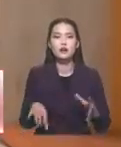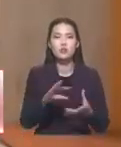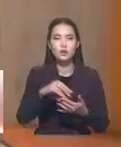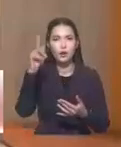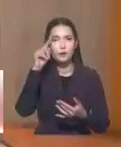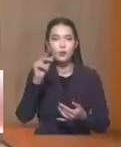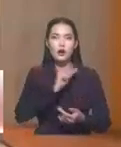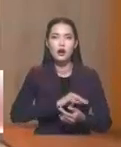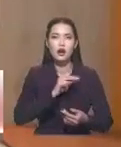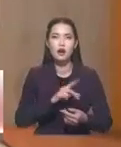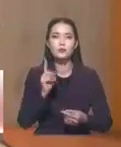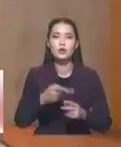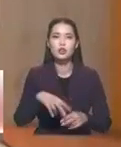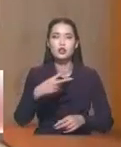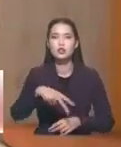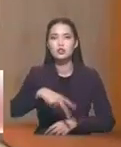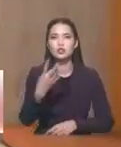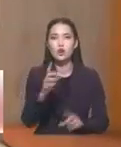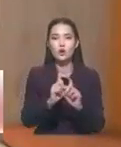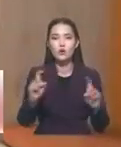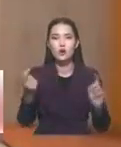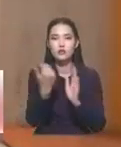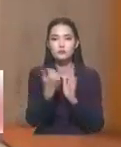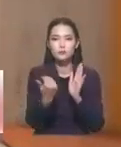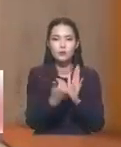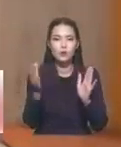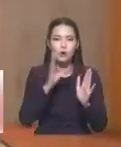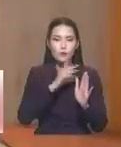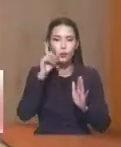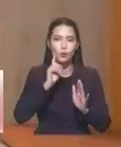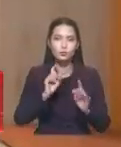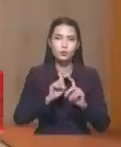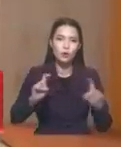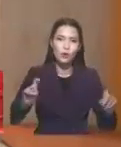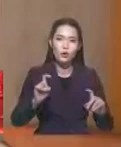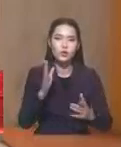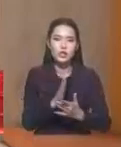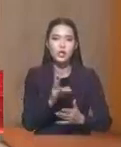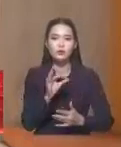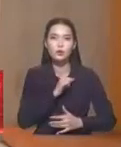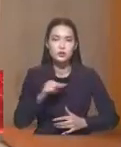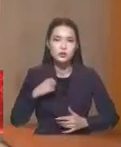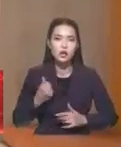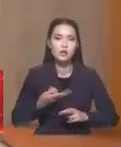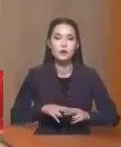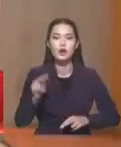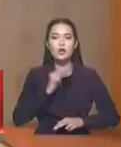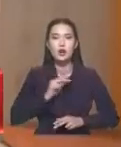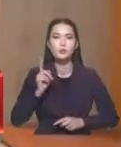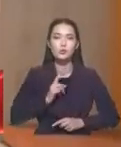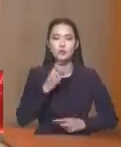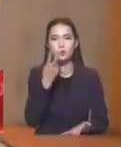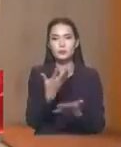будет строиться 24 школы. Это Жайля, Мектеп, удобная школа. Вот там действительно по проекту там все